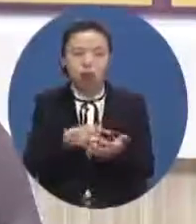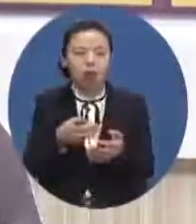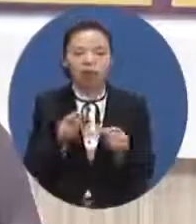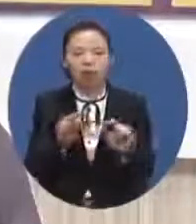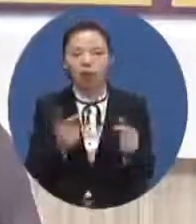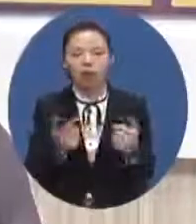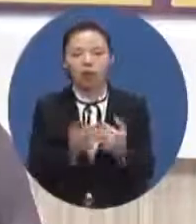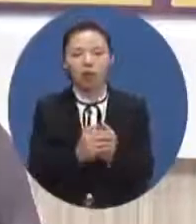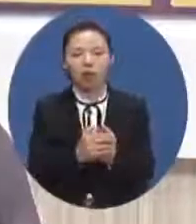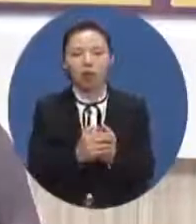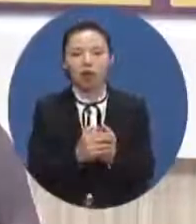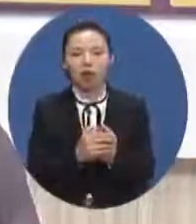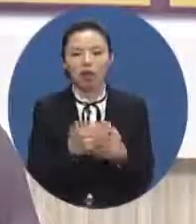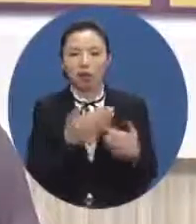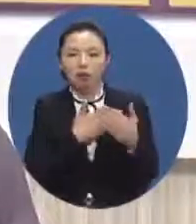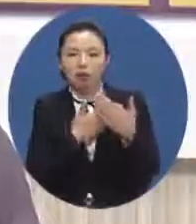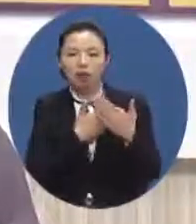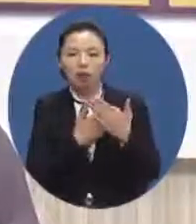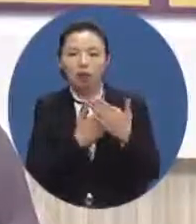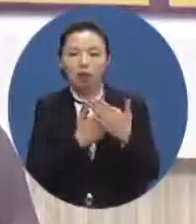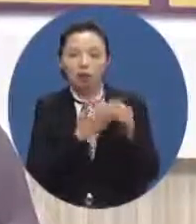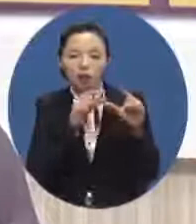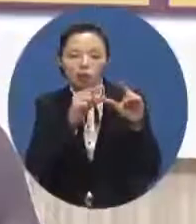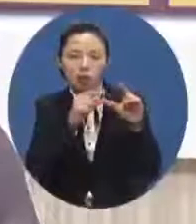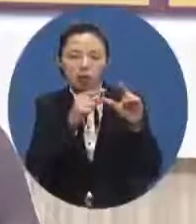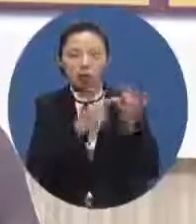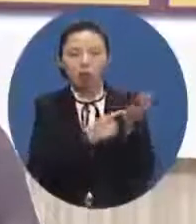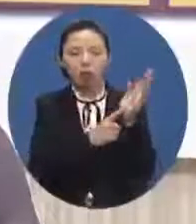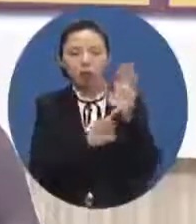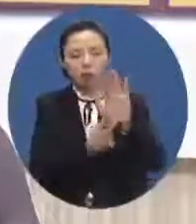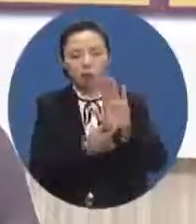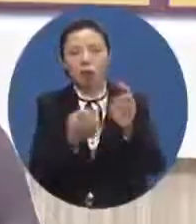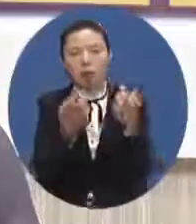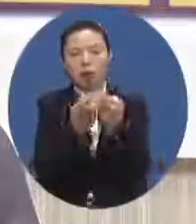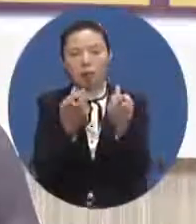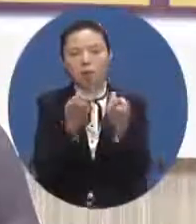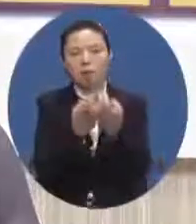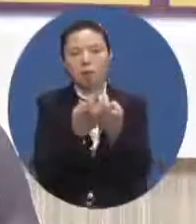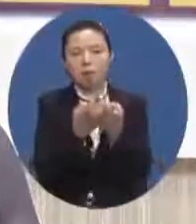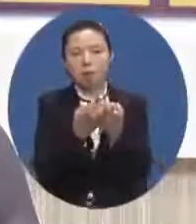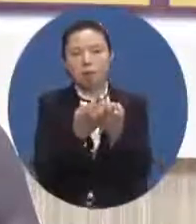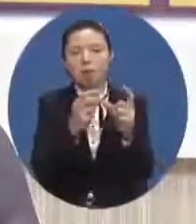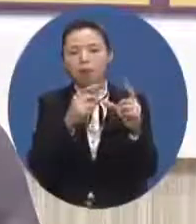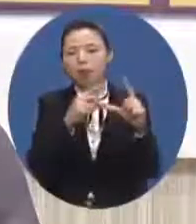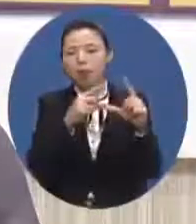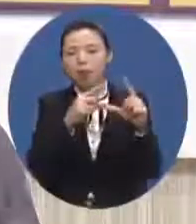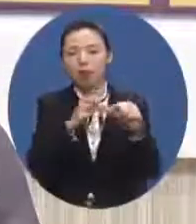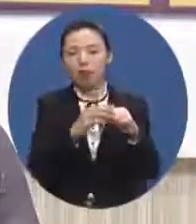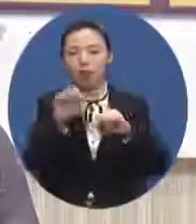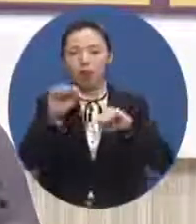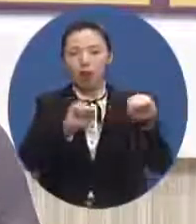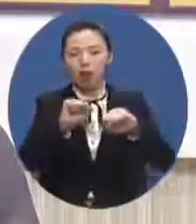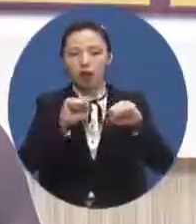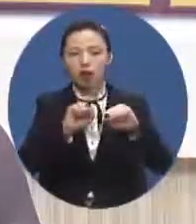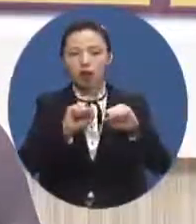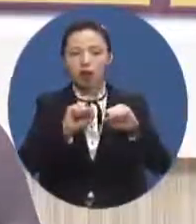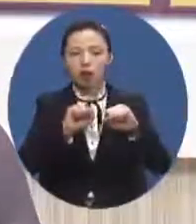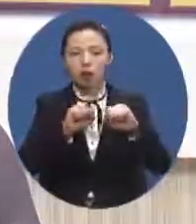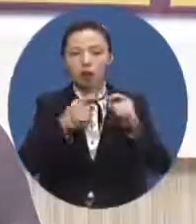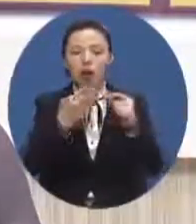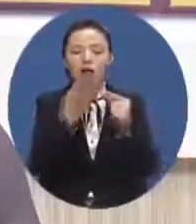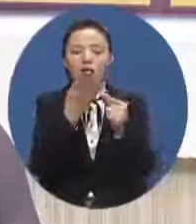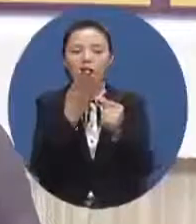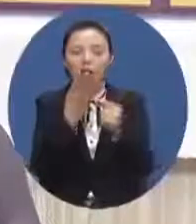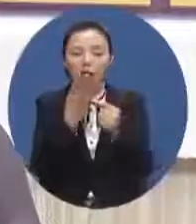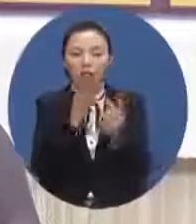생각하지만 그거는 불안한 아이들이 보이는 일부 표현 방식의 하나일 뿐이에요. 그래서 대체적으로 이제 행동 유형을 분석하면 네 가지 타입이